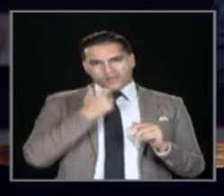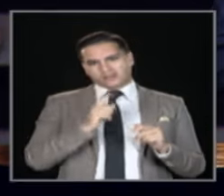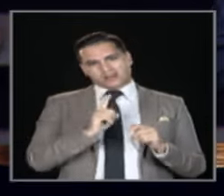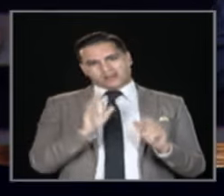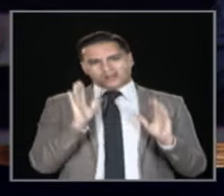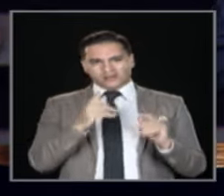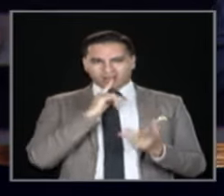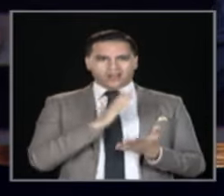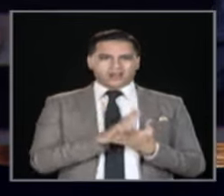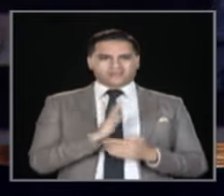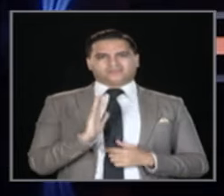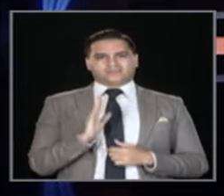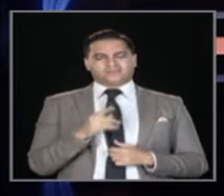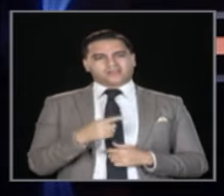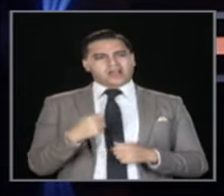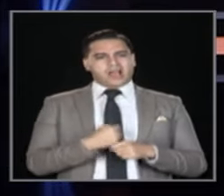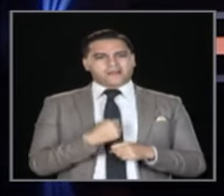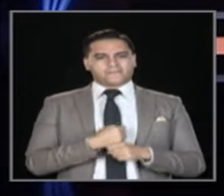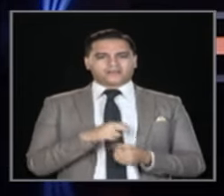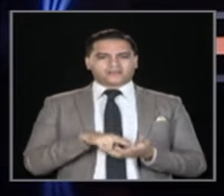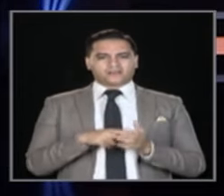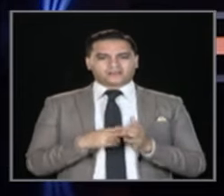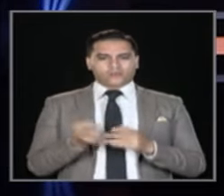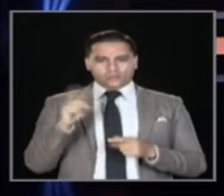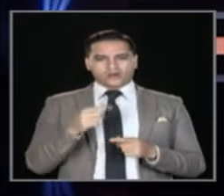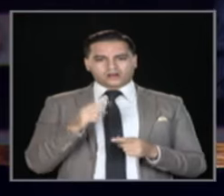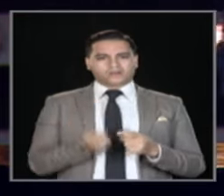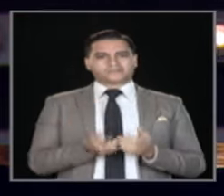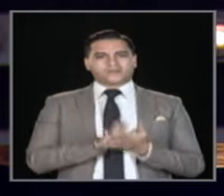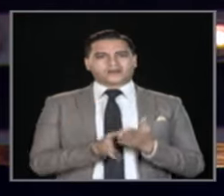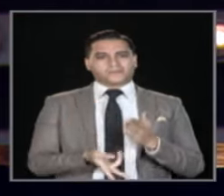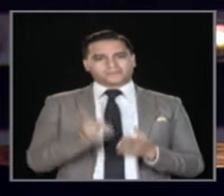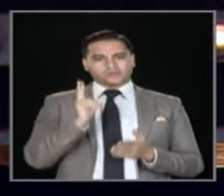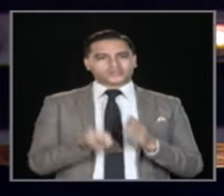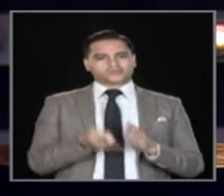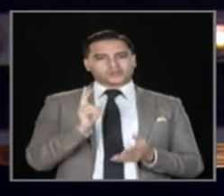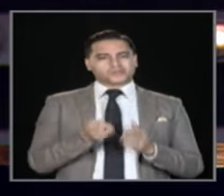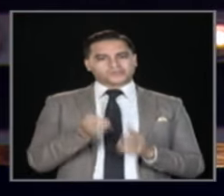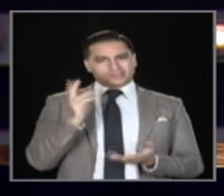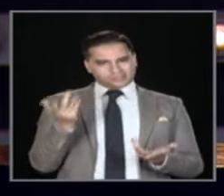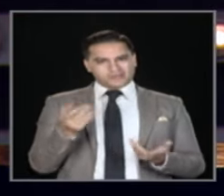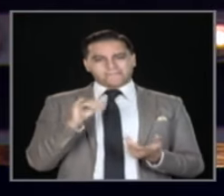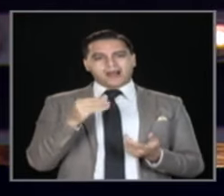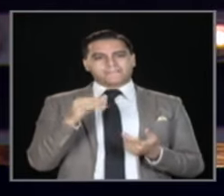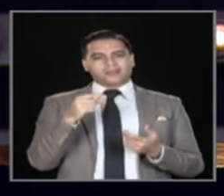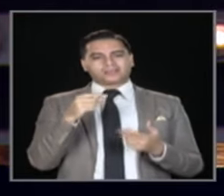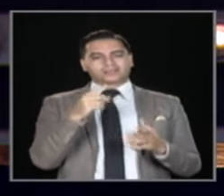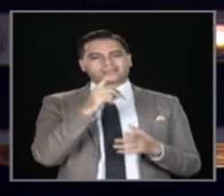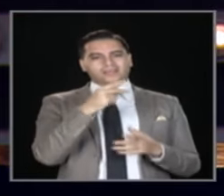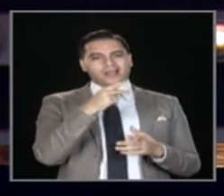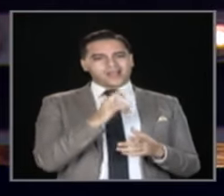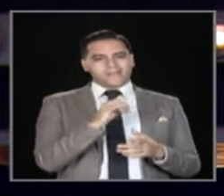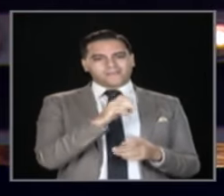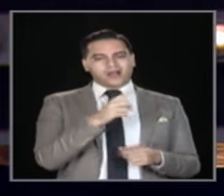اقول لكم بصراحه، انتوا كنتوا بتعدوا كل ماتش بمنتهى الصعوبه. محمد طعيمه، الحقيقه انت عملت موسم